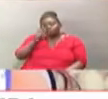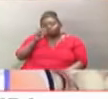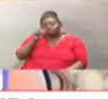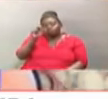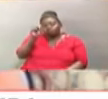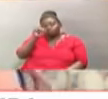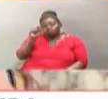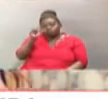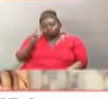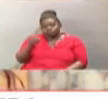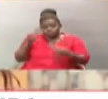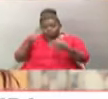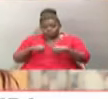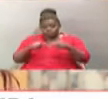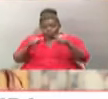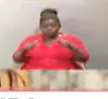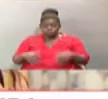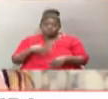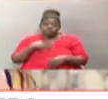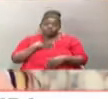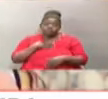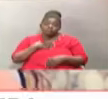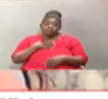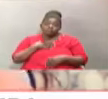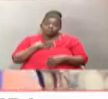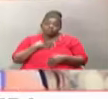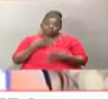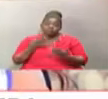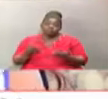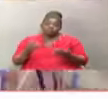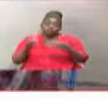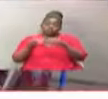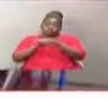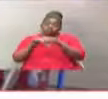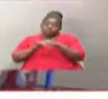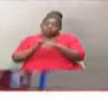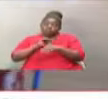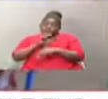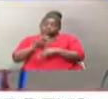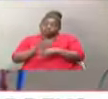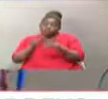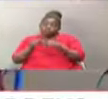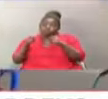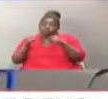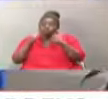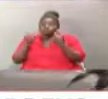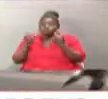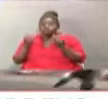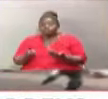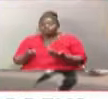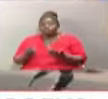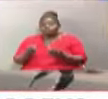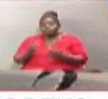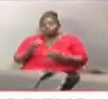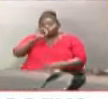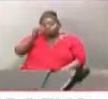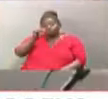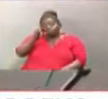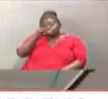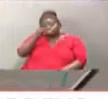nnyo okujja okukyalira bammemba baffe. Ate omusumba Sekate Joseph w'ekkanisa ya Jericho